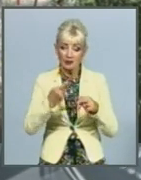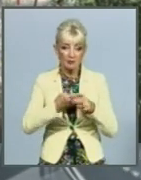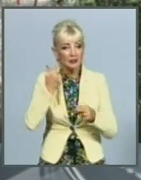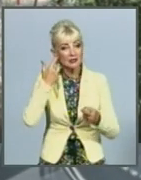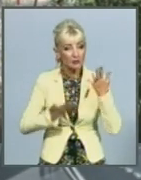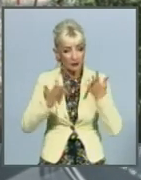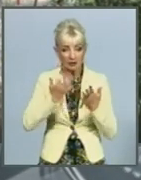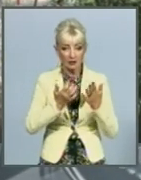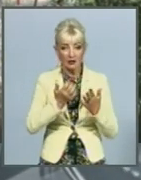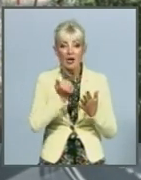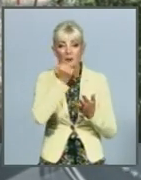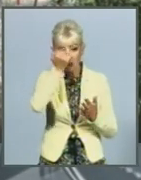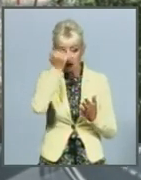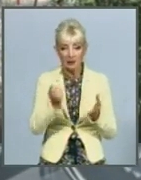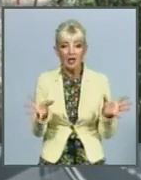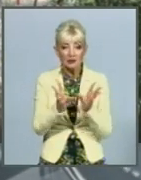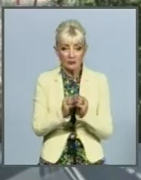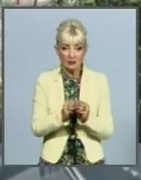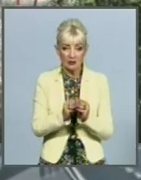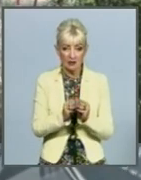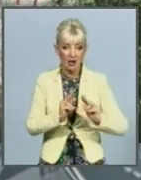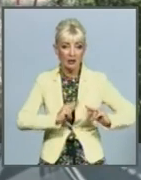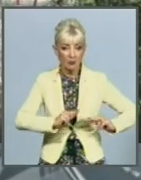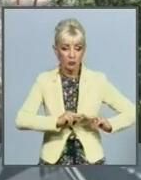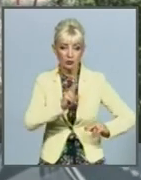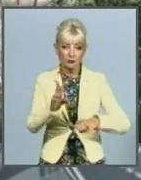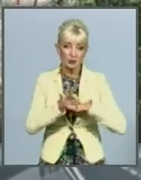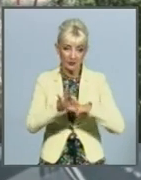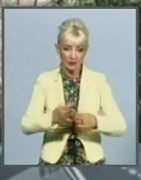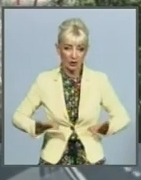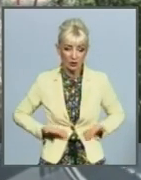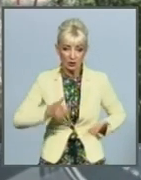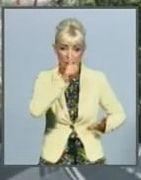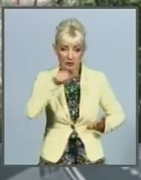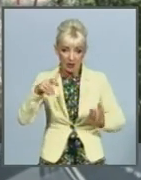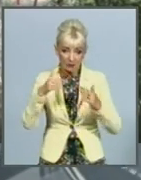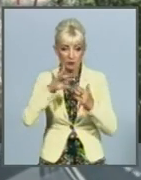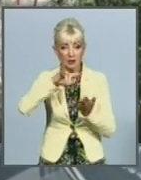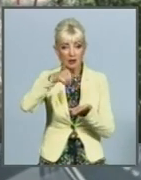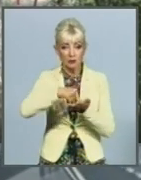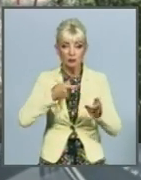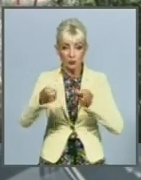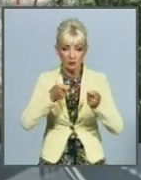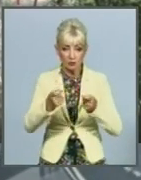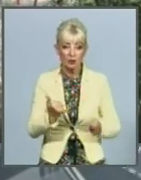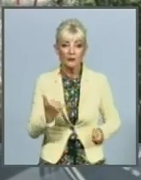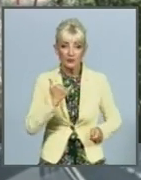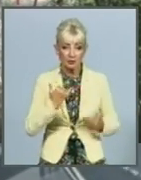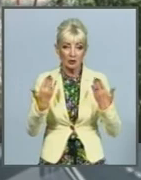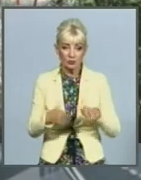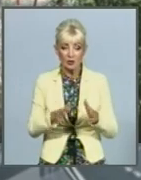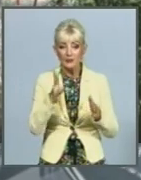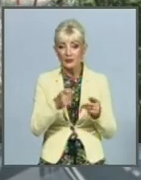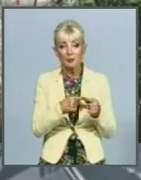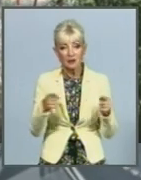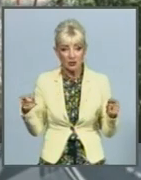благодаря совместной работе, которая проведена и жильцами дома, и городской власти. У нас уже на